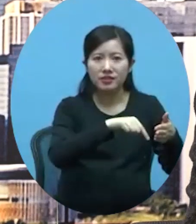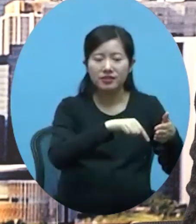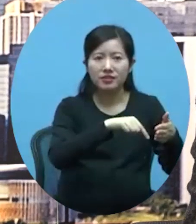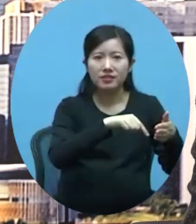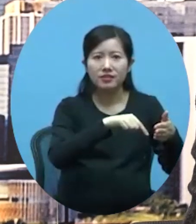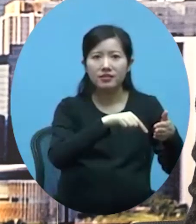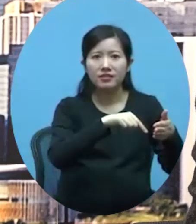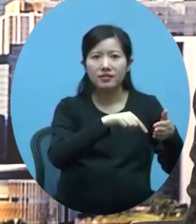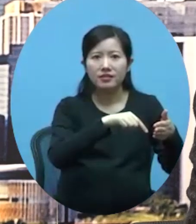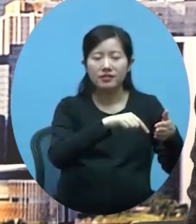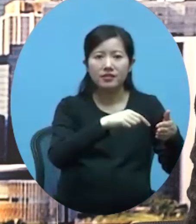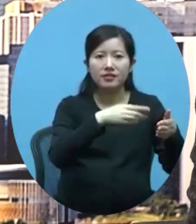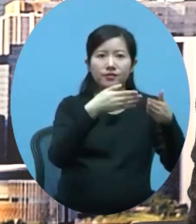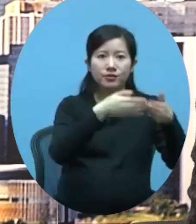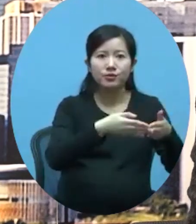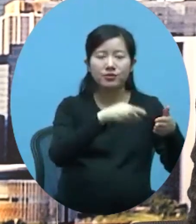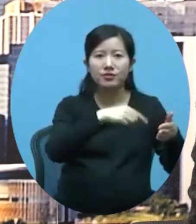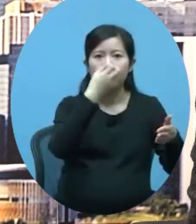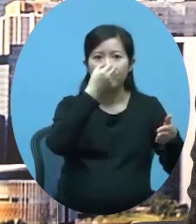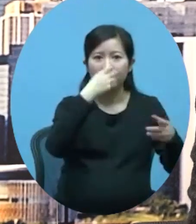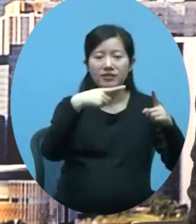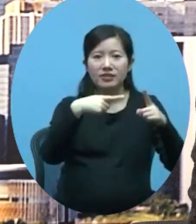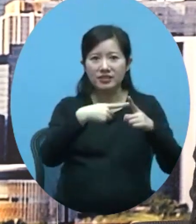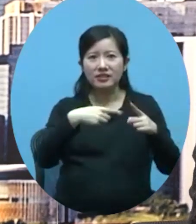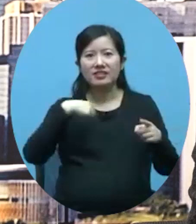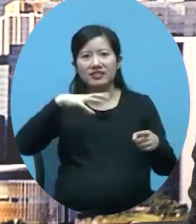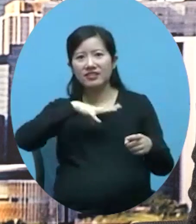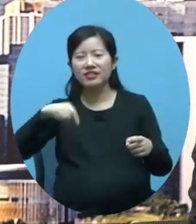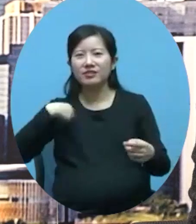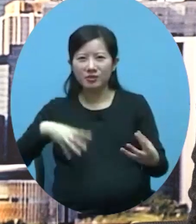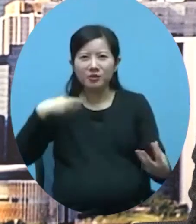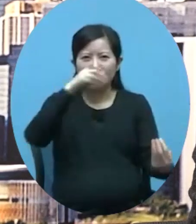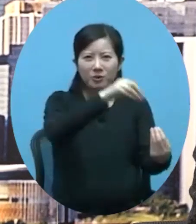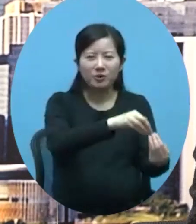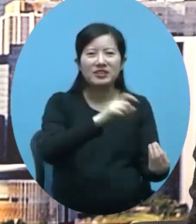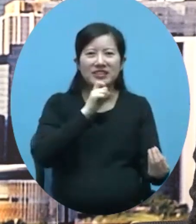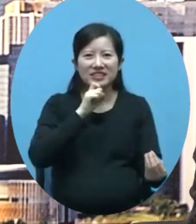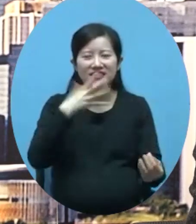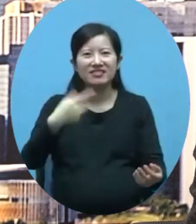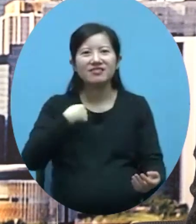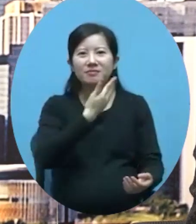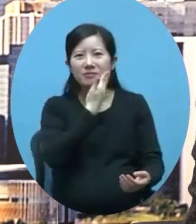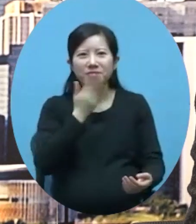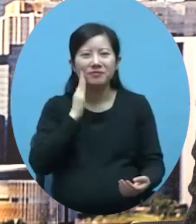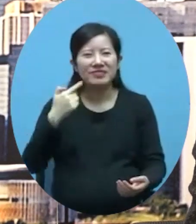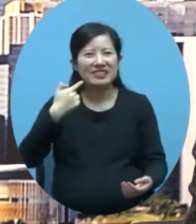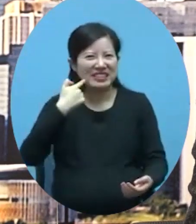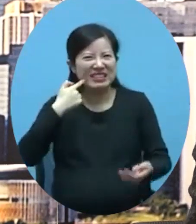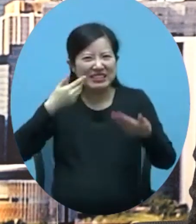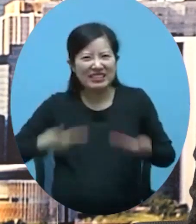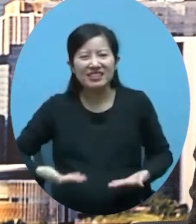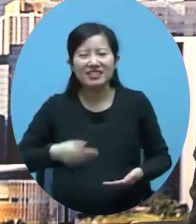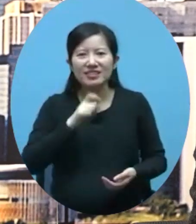内这一群的香港人呢我们非常之关心他们也都很严重的态度安排整个流程